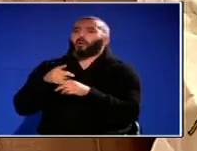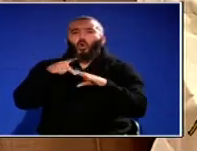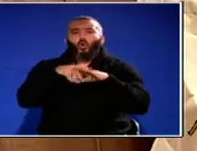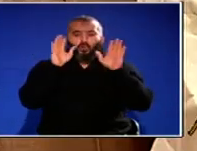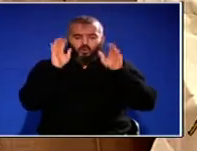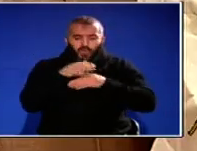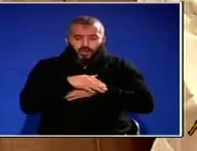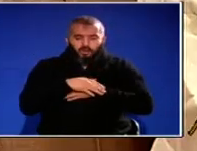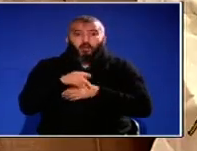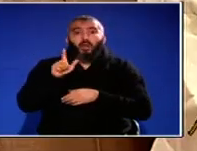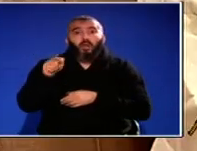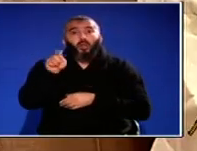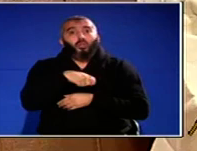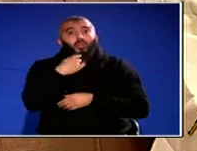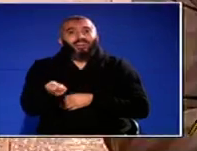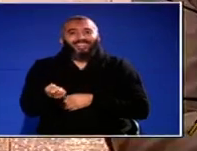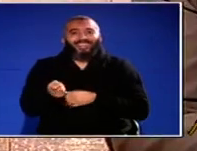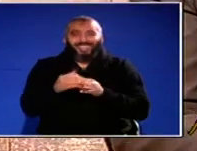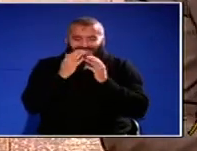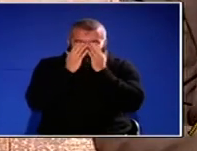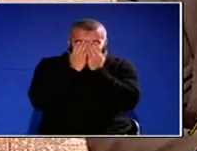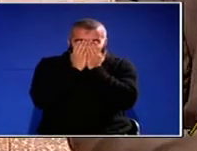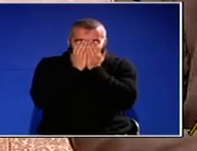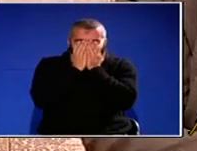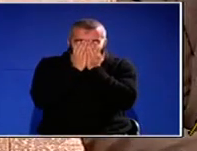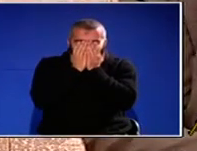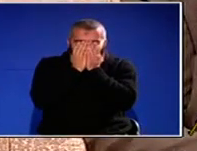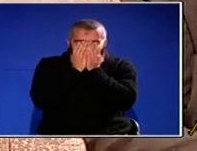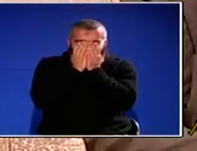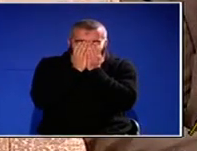هاي ها ممكن عطش سي شوش كيف ما يشربش اذا ما عطش.